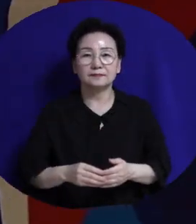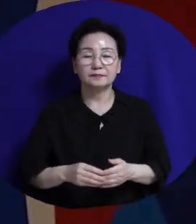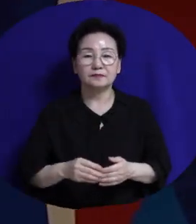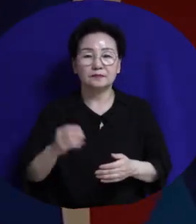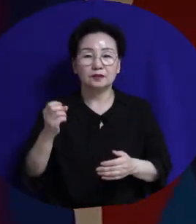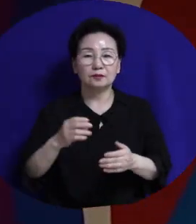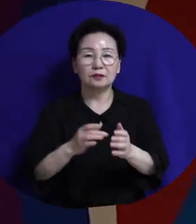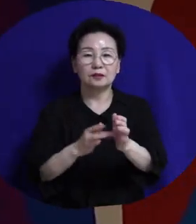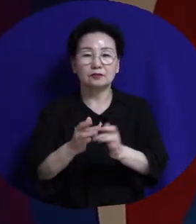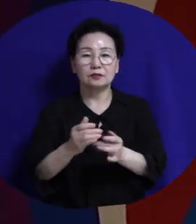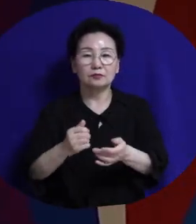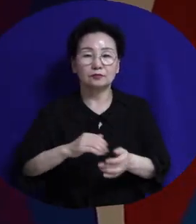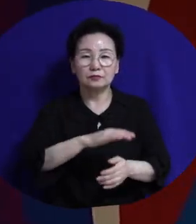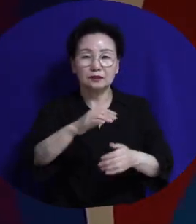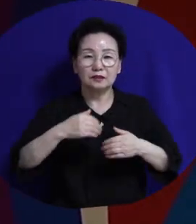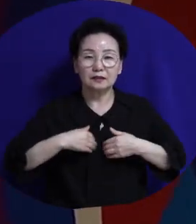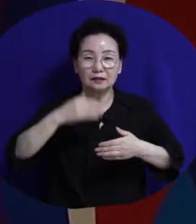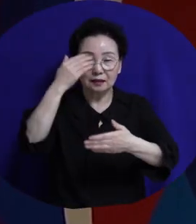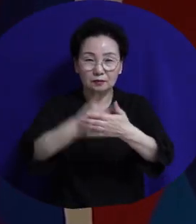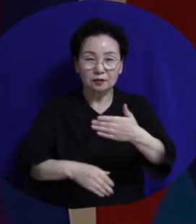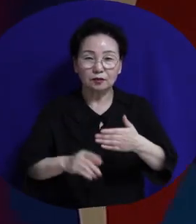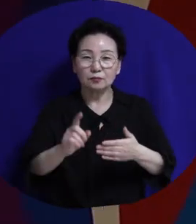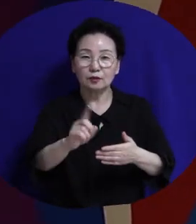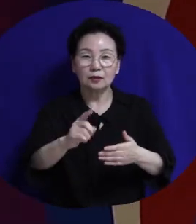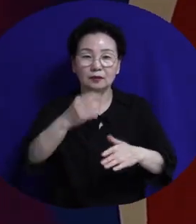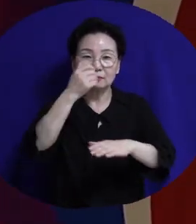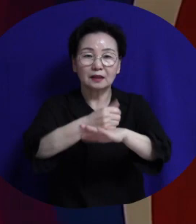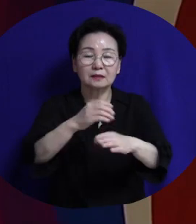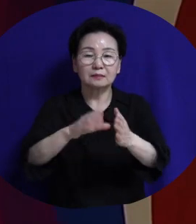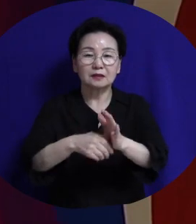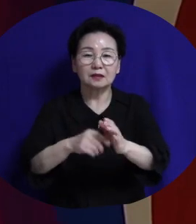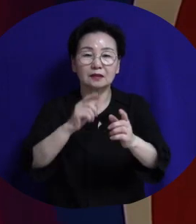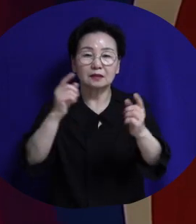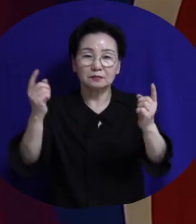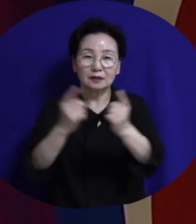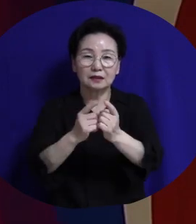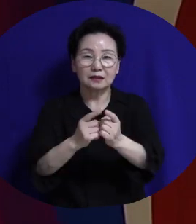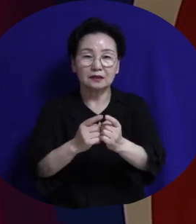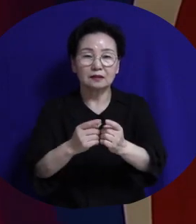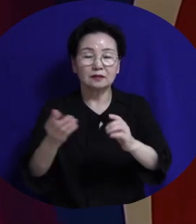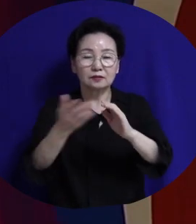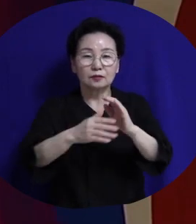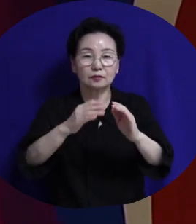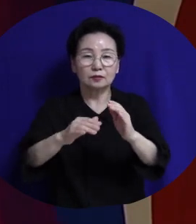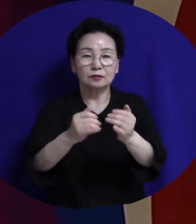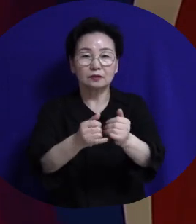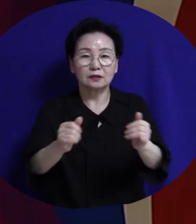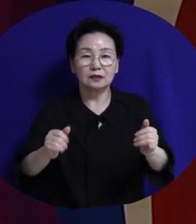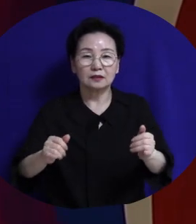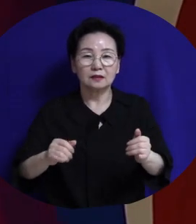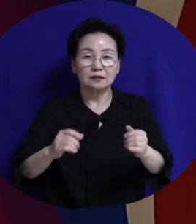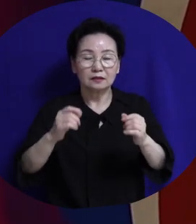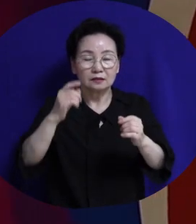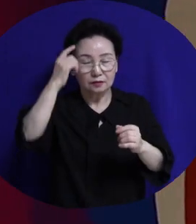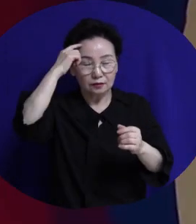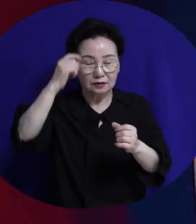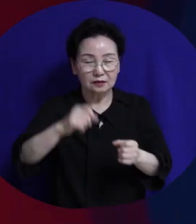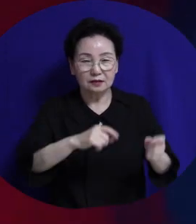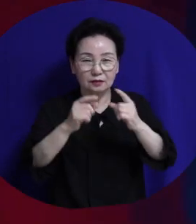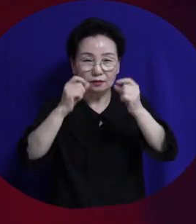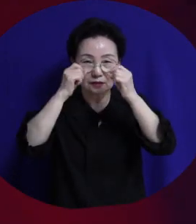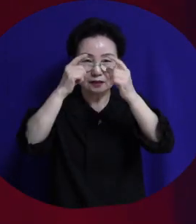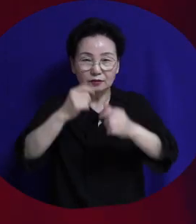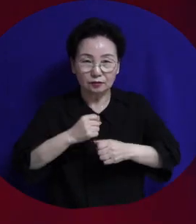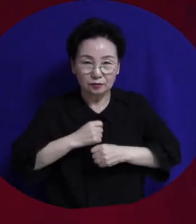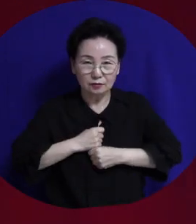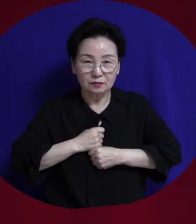그러면서 그분이 우리에게 남기고 한 것이 말세를 만난 성도들아 정신을 차리고 깨어서 건신하여 기도해야만이 주님을